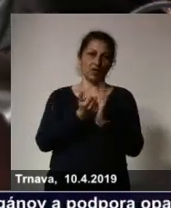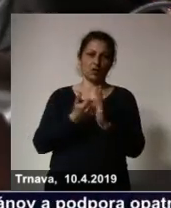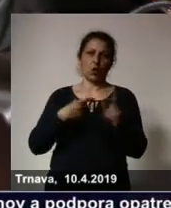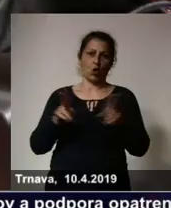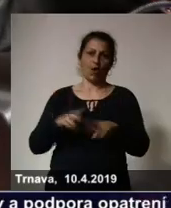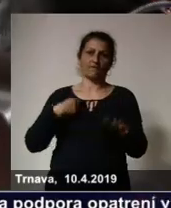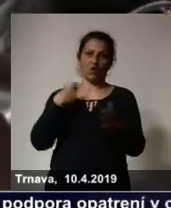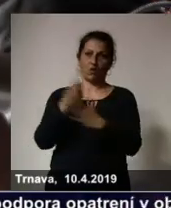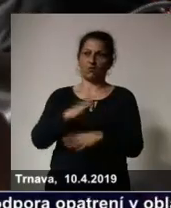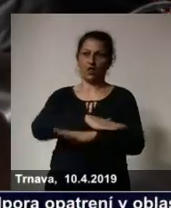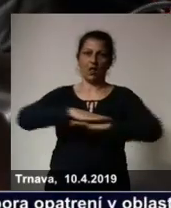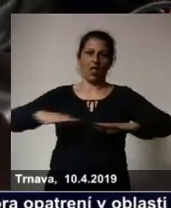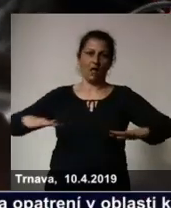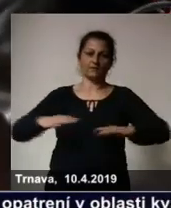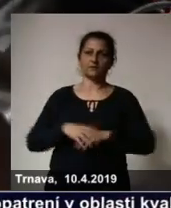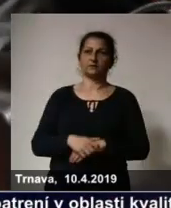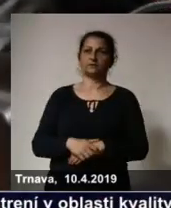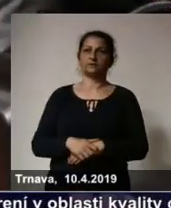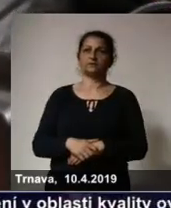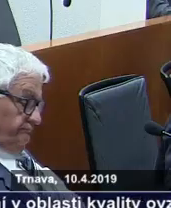znení predložený do lavíc. Nech sa páči.